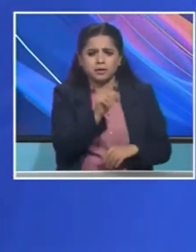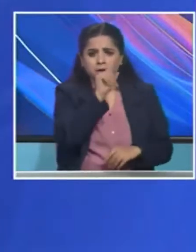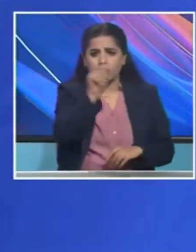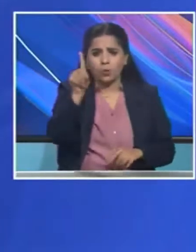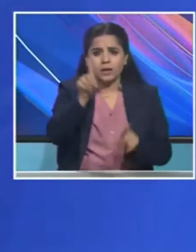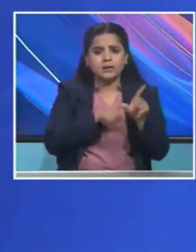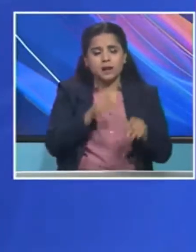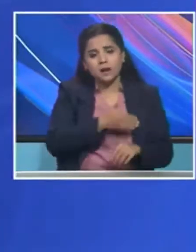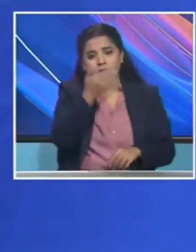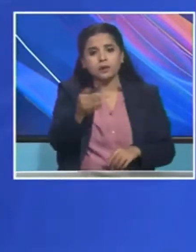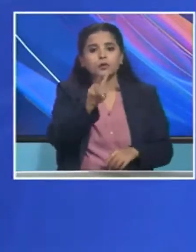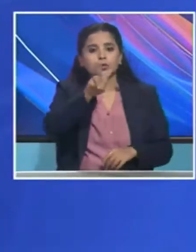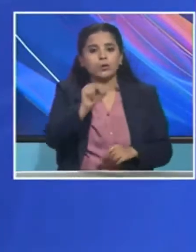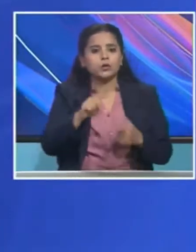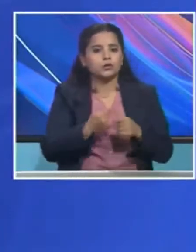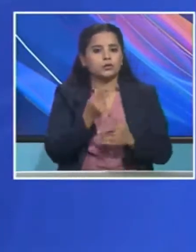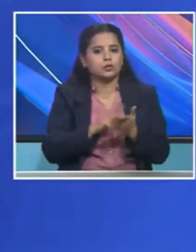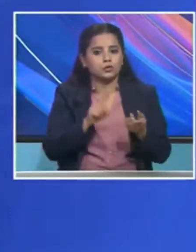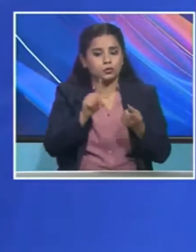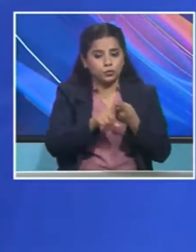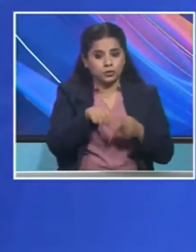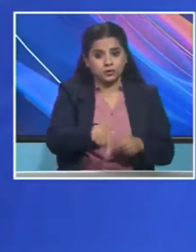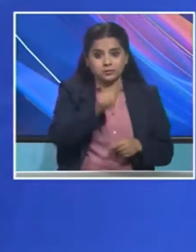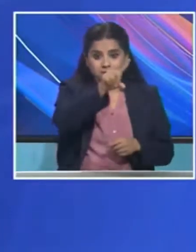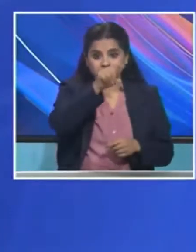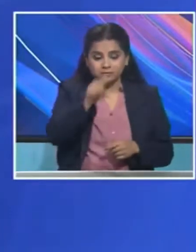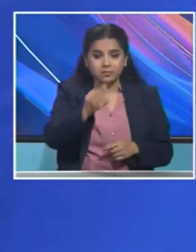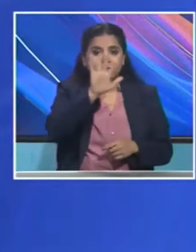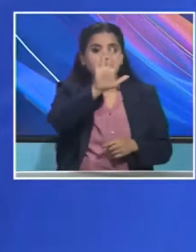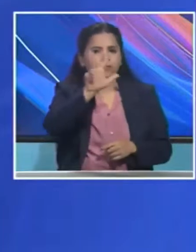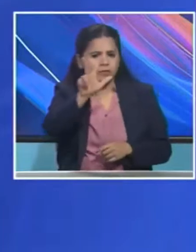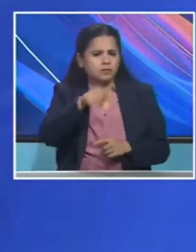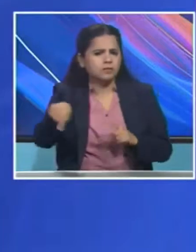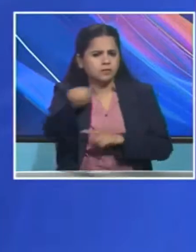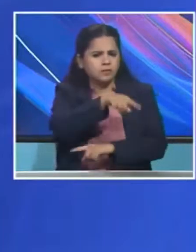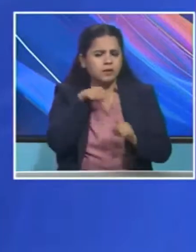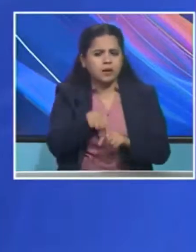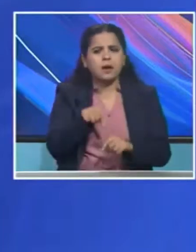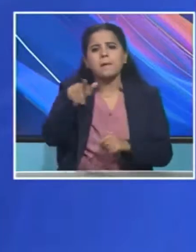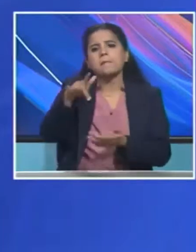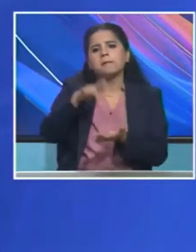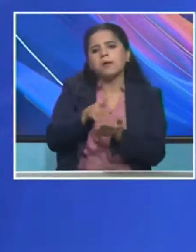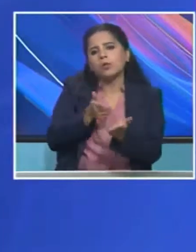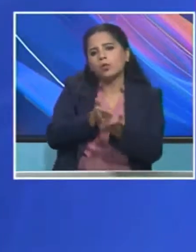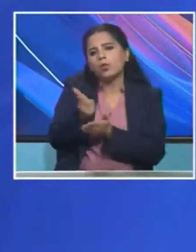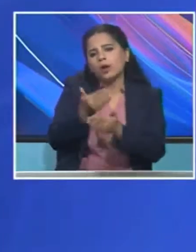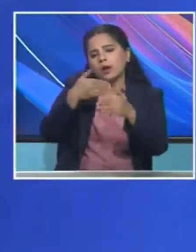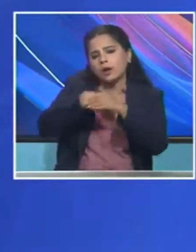बाद 20 जून 1958 को मयूरभंज जिले के बैदापूसी गांव में हुआ।